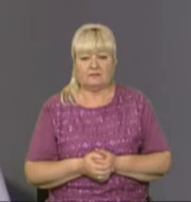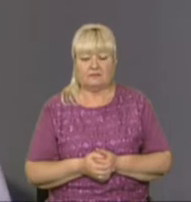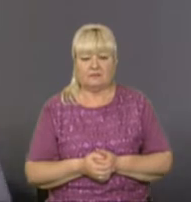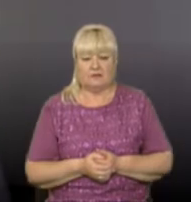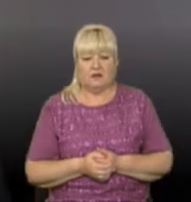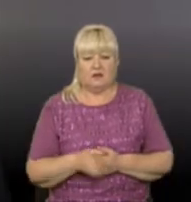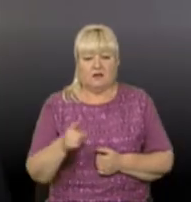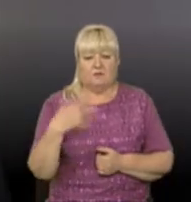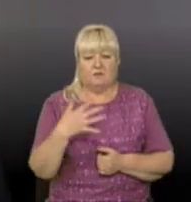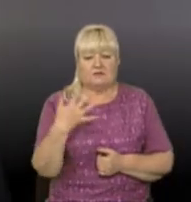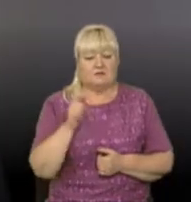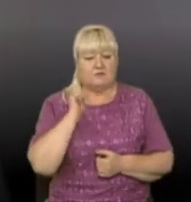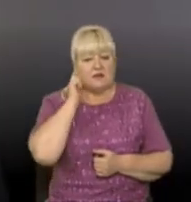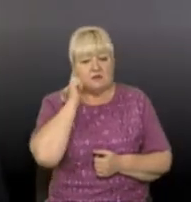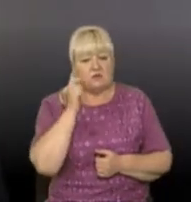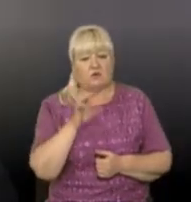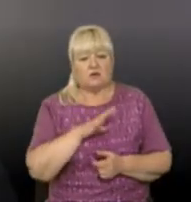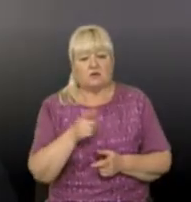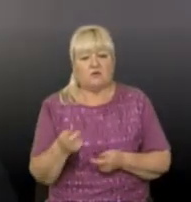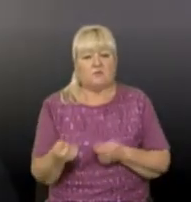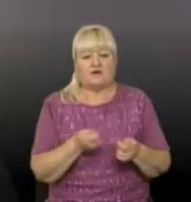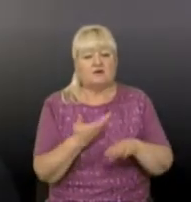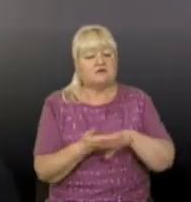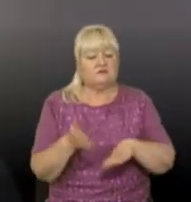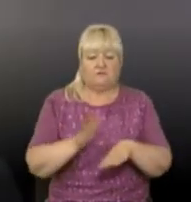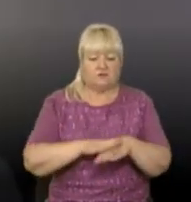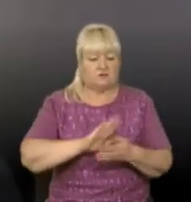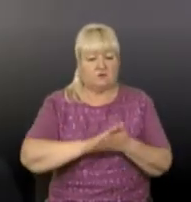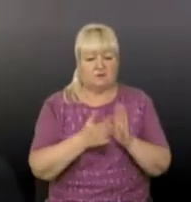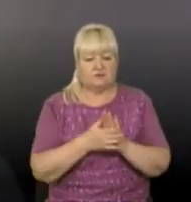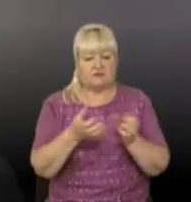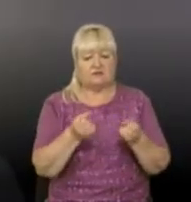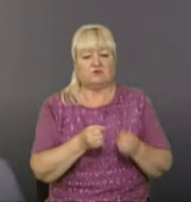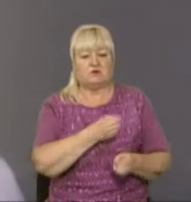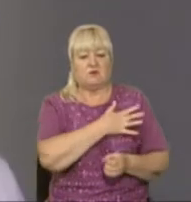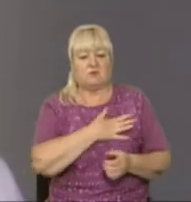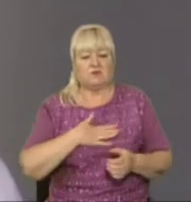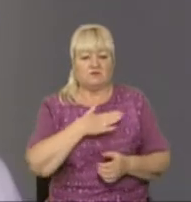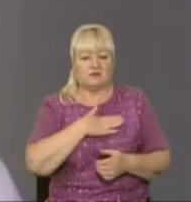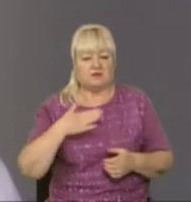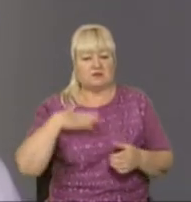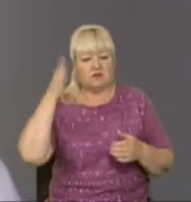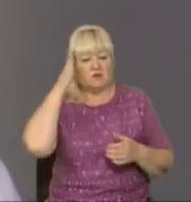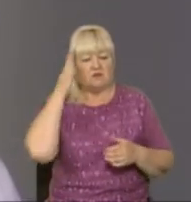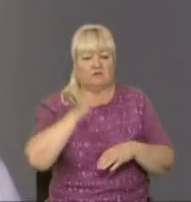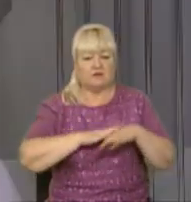Йому 55 років. Він надійшов у край важкому стані. Він отримав поранення голови, сліпі поранення грудної клітки та